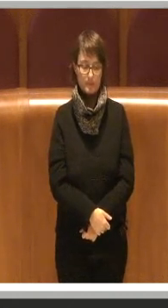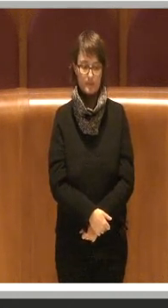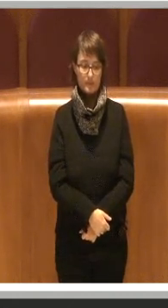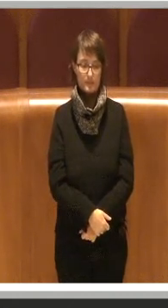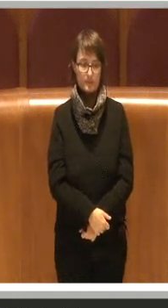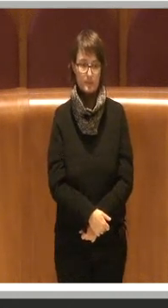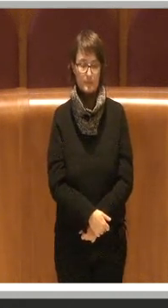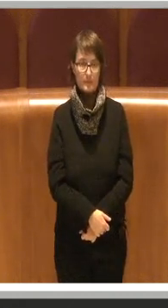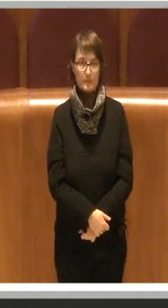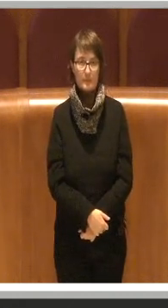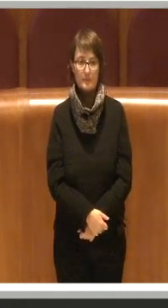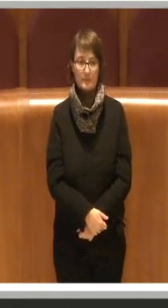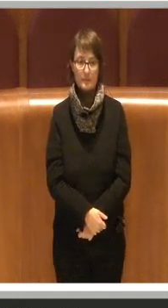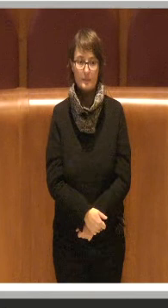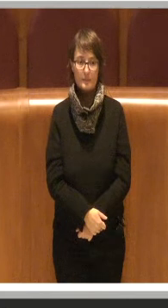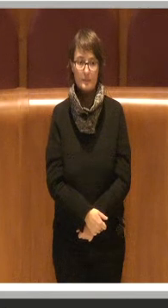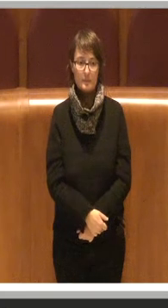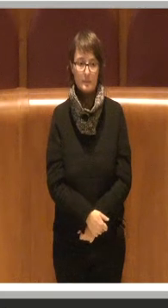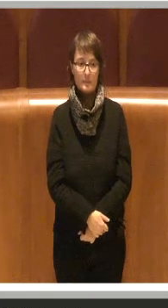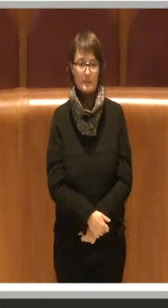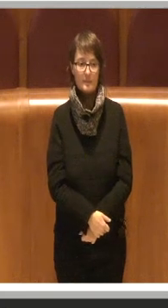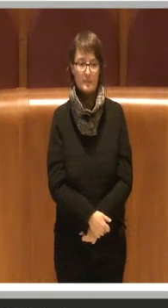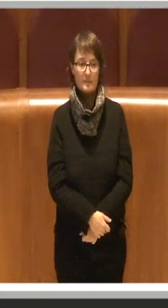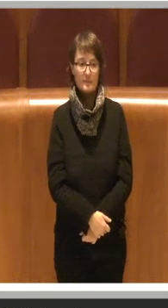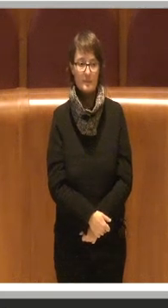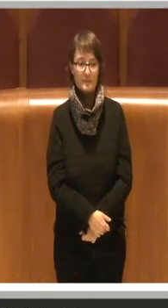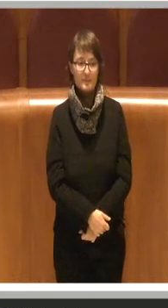La consigliera Mennuni è favorevole.